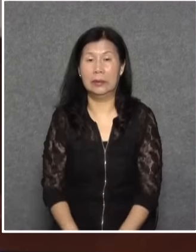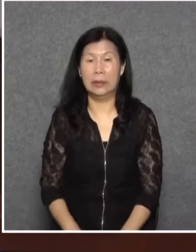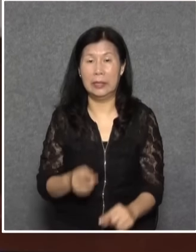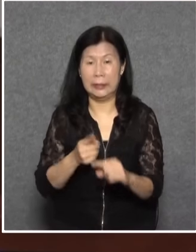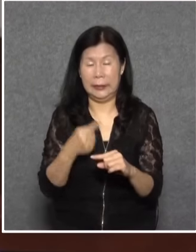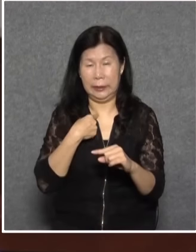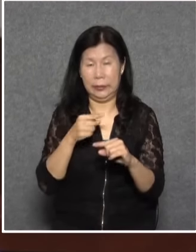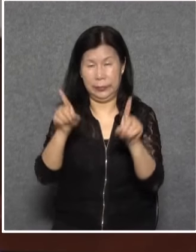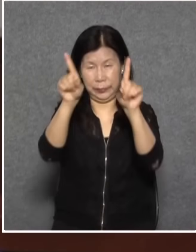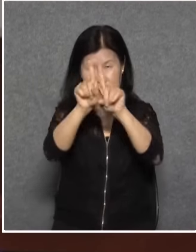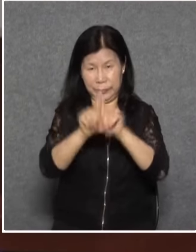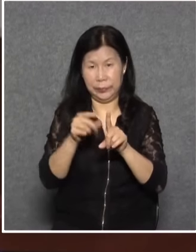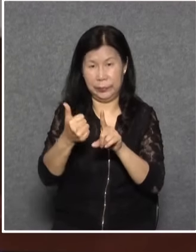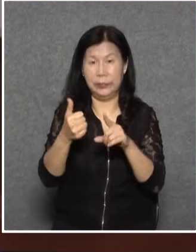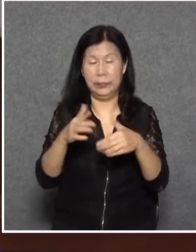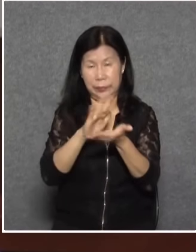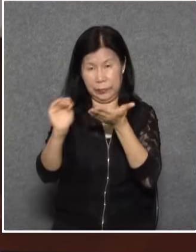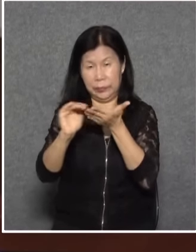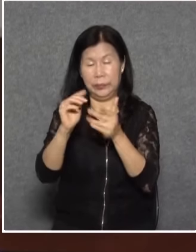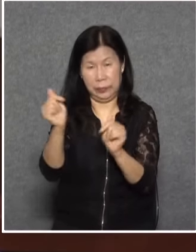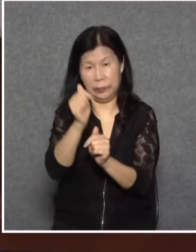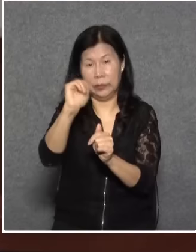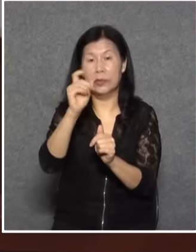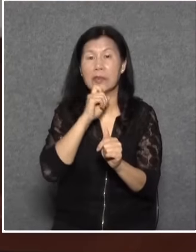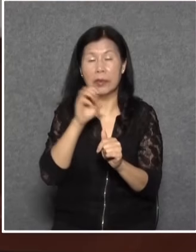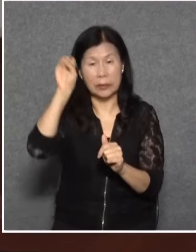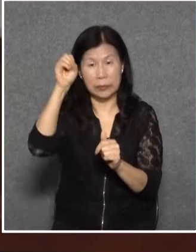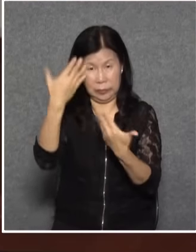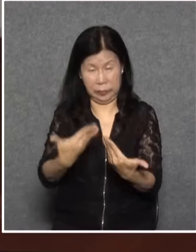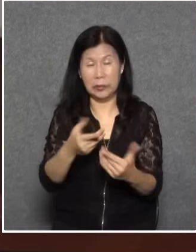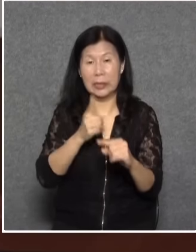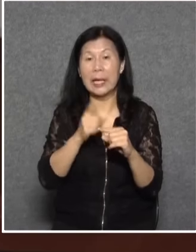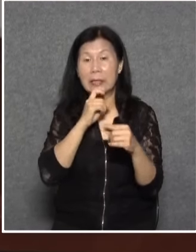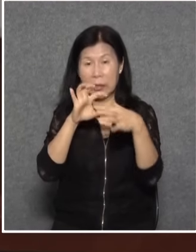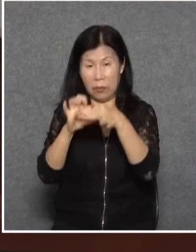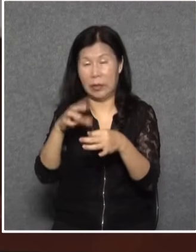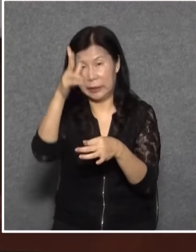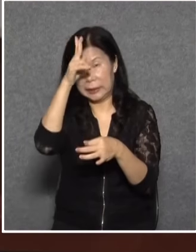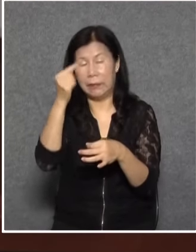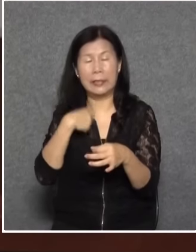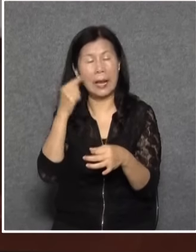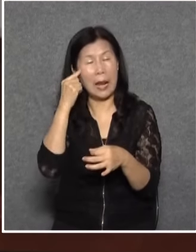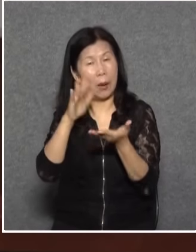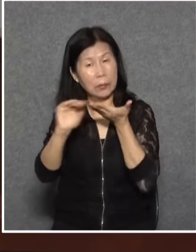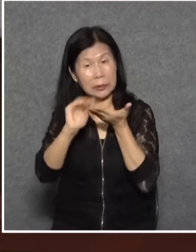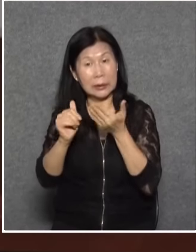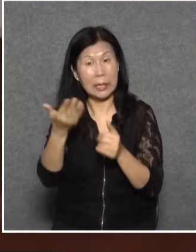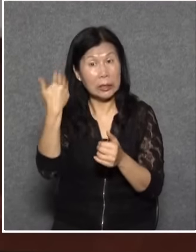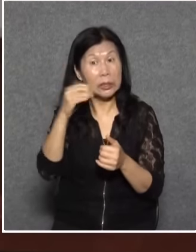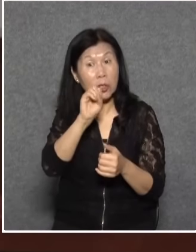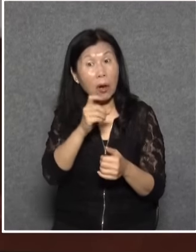求確切啊，即係清晰。呢啲咁嘅意見咧，係值得呢個有關當局去參考嘅，係咪咁講過啊？係